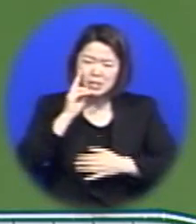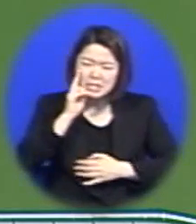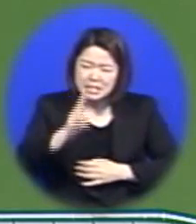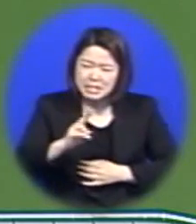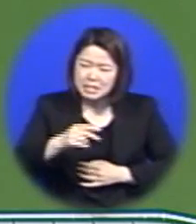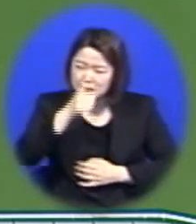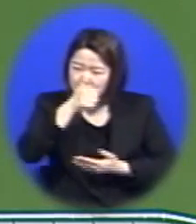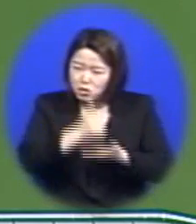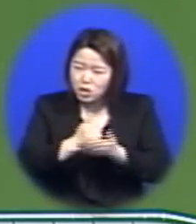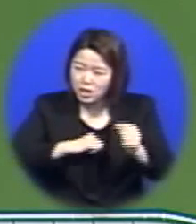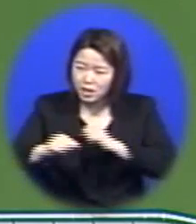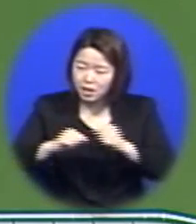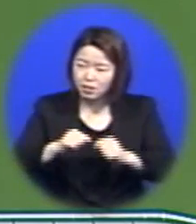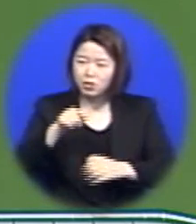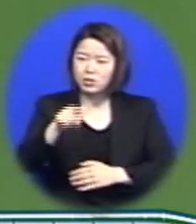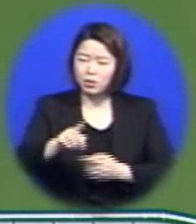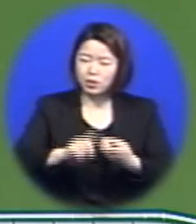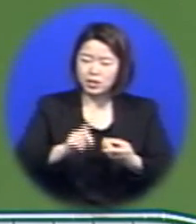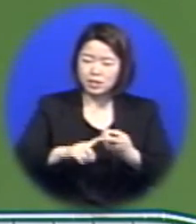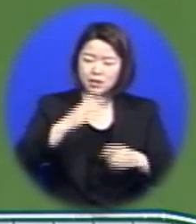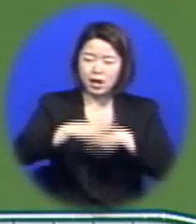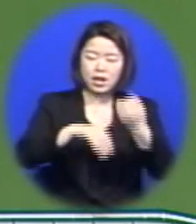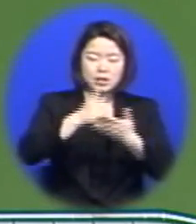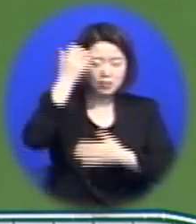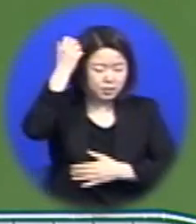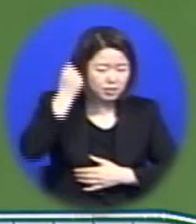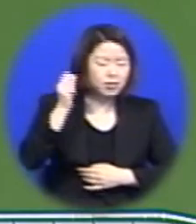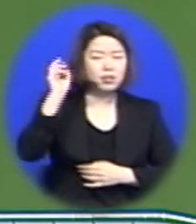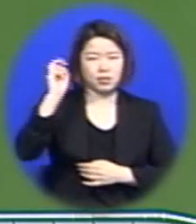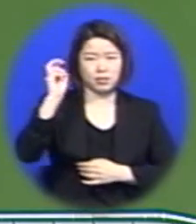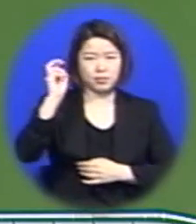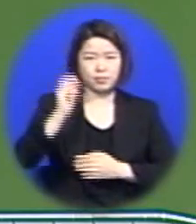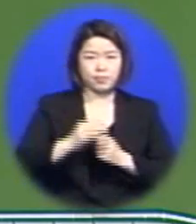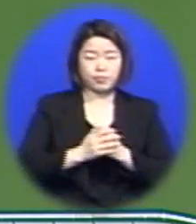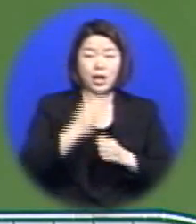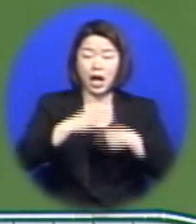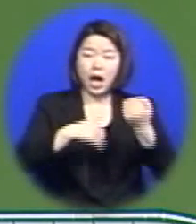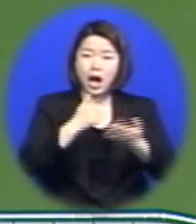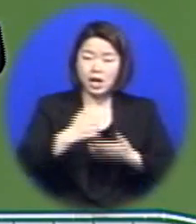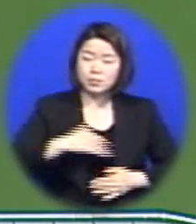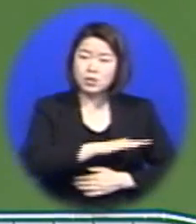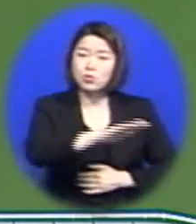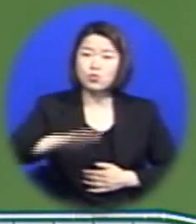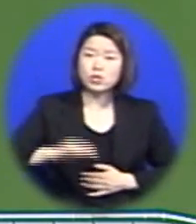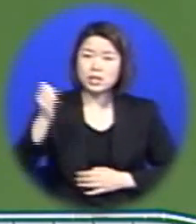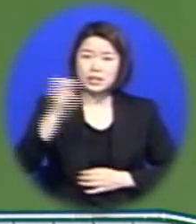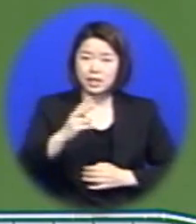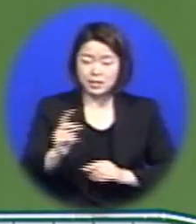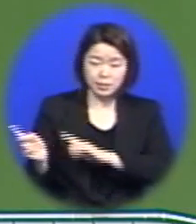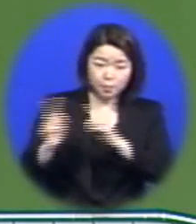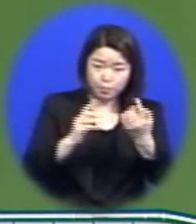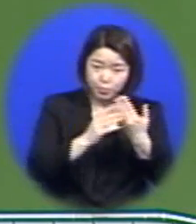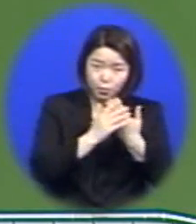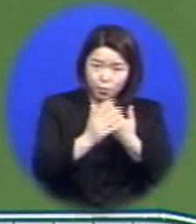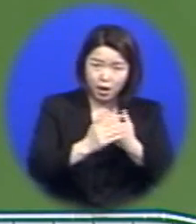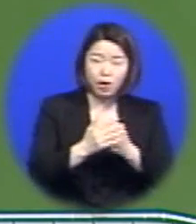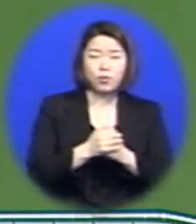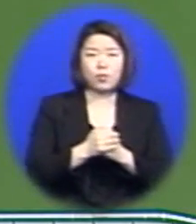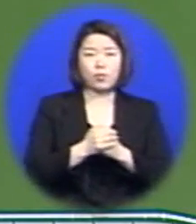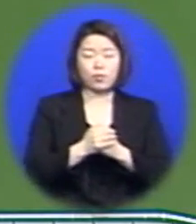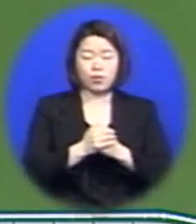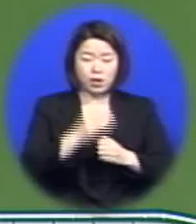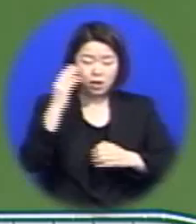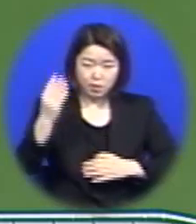저질렀는지를 하나님이 기억하시지 않겠냐 하나님이 우리를 다시 회복시키시고